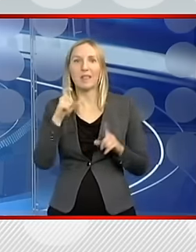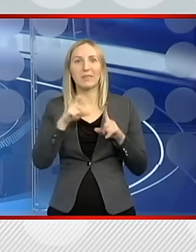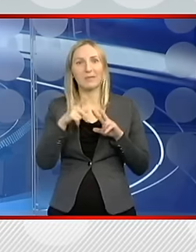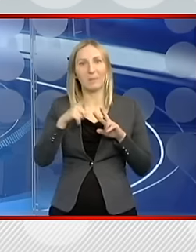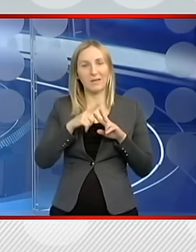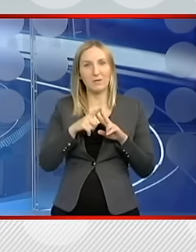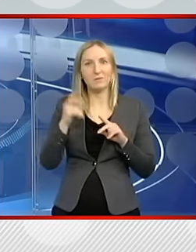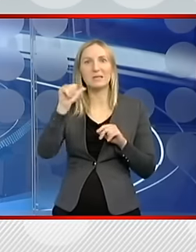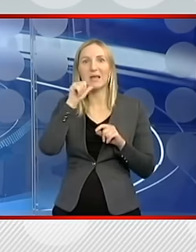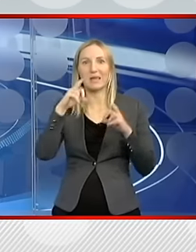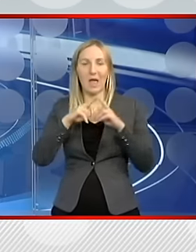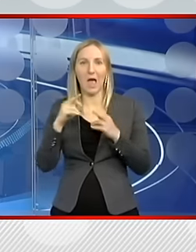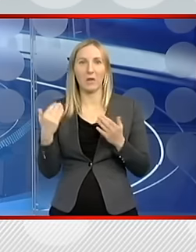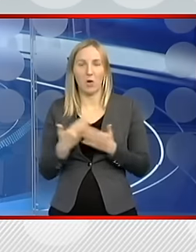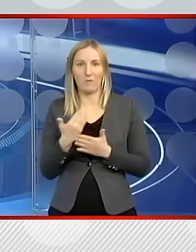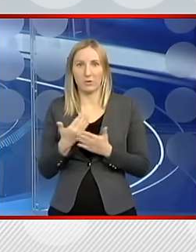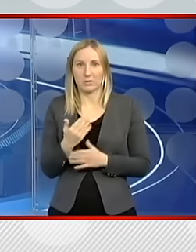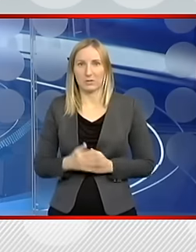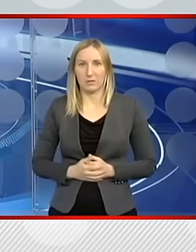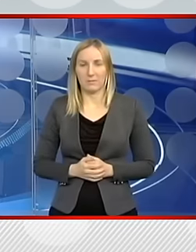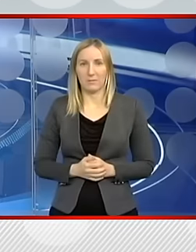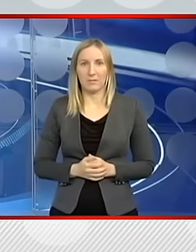za RIA Novosti.